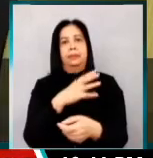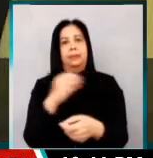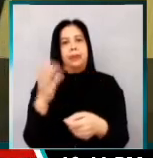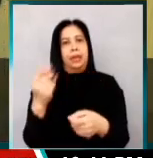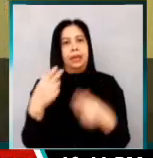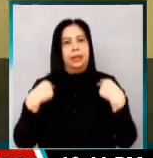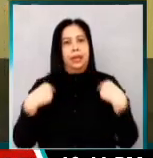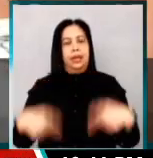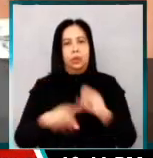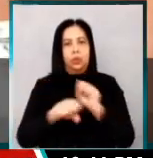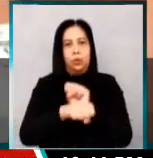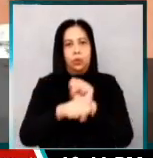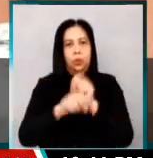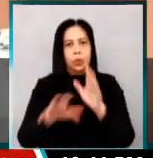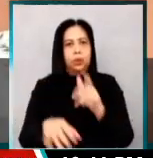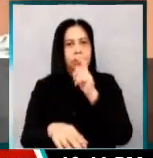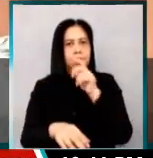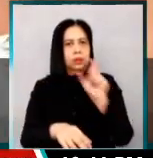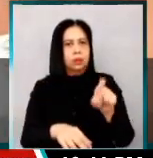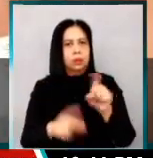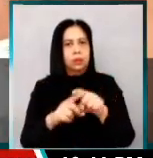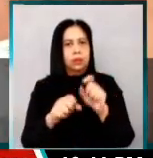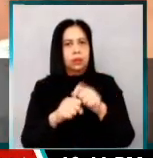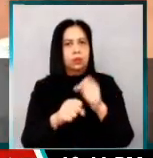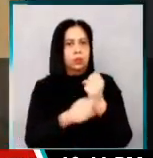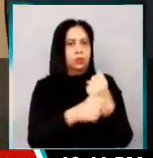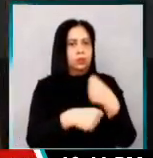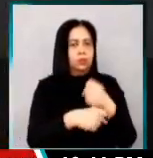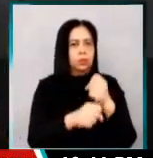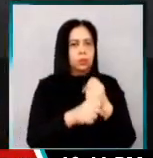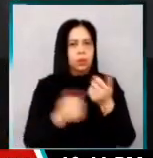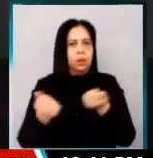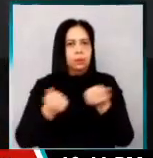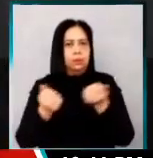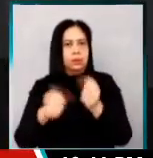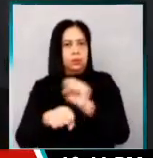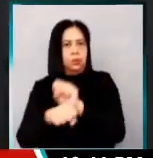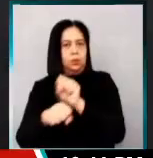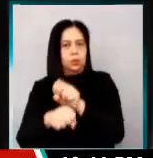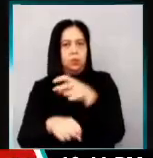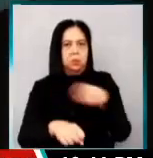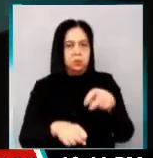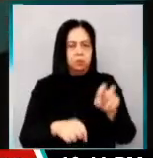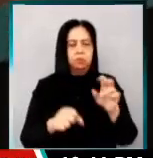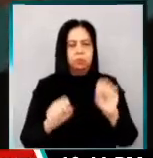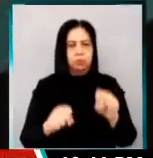ay hindi kailangan gumagawa ng administrative tasks. Mariz Umali, GMA News.